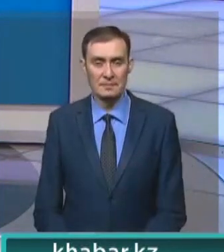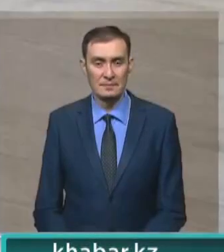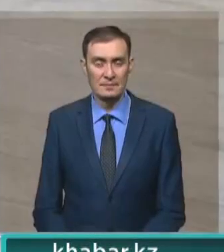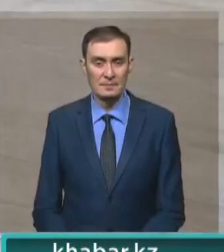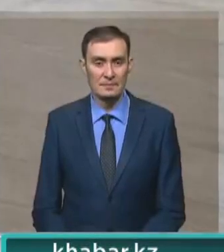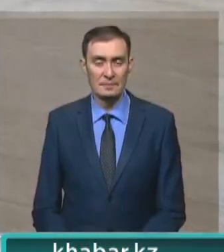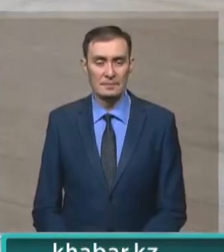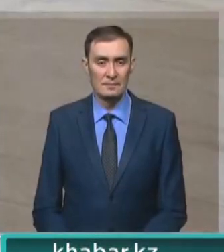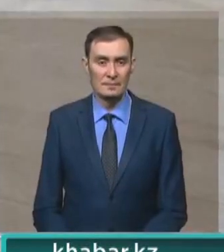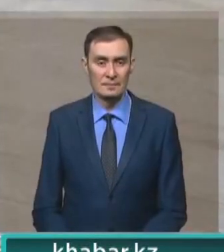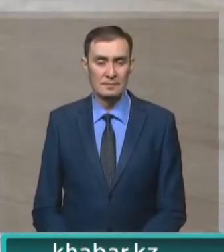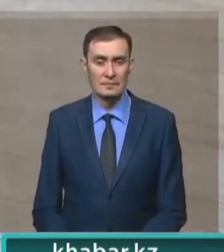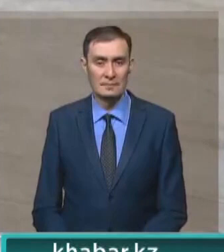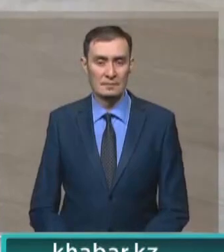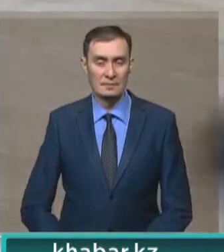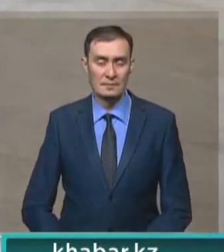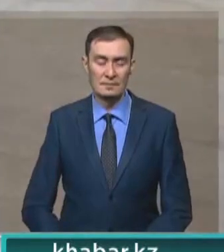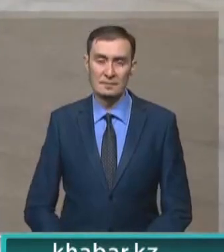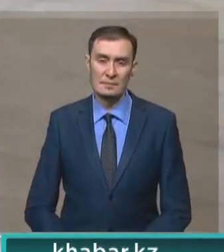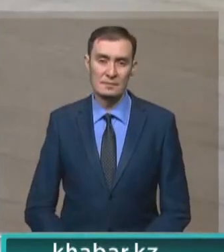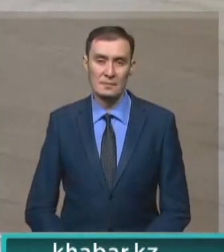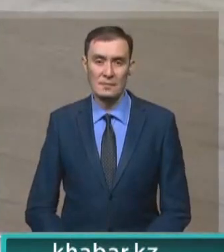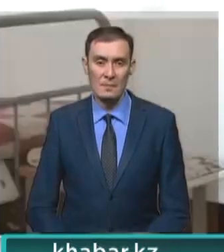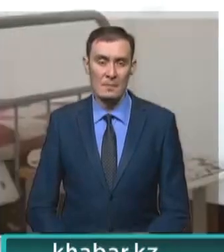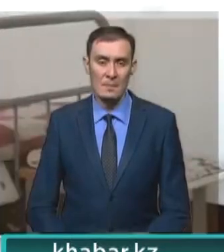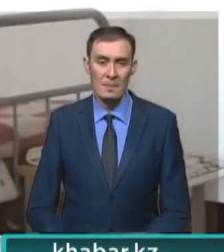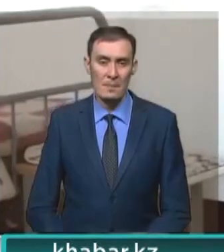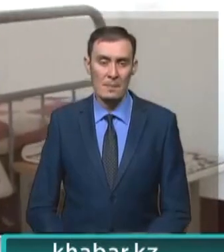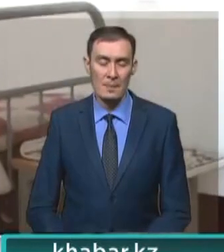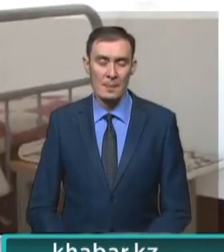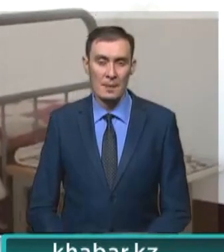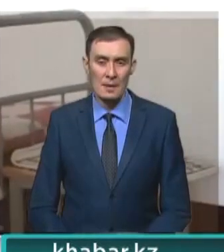подбирать. Уберцы до Алматы нарная заказана алдарды.